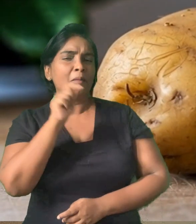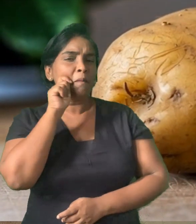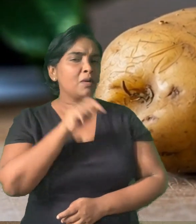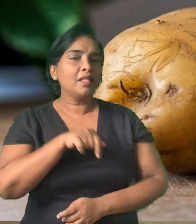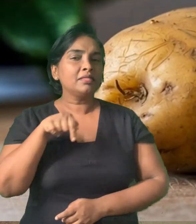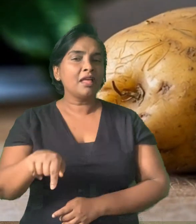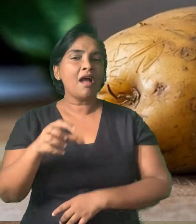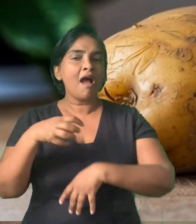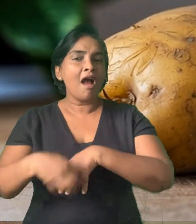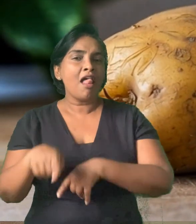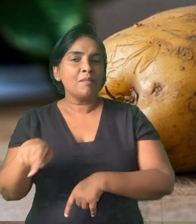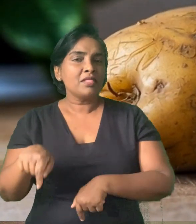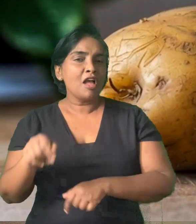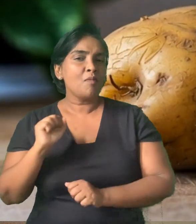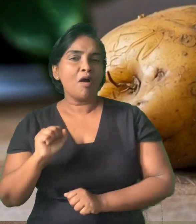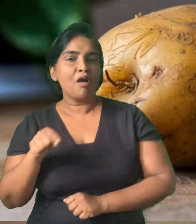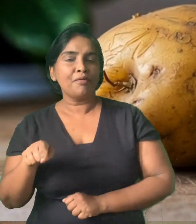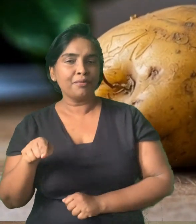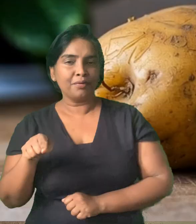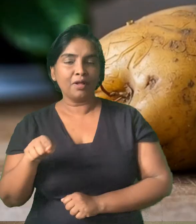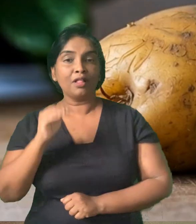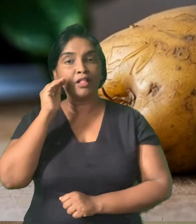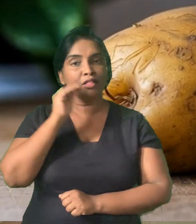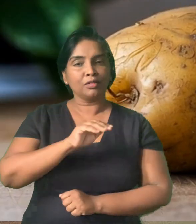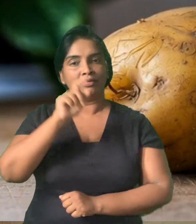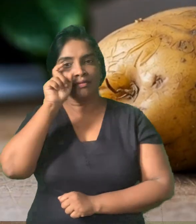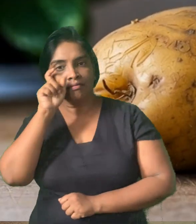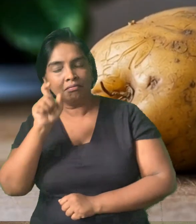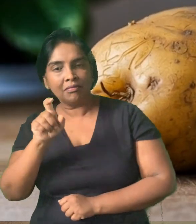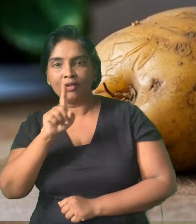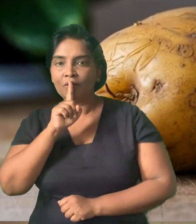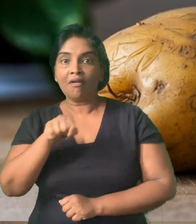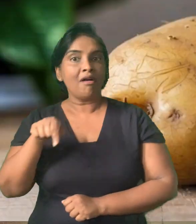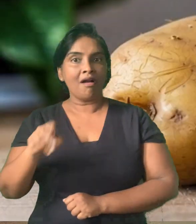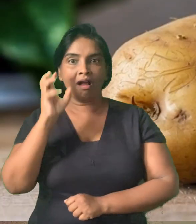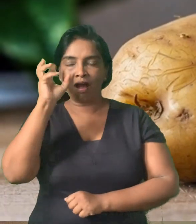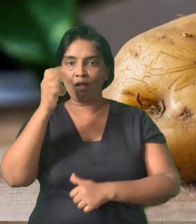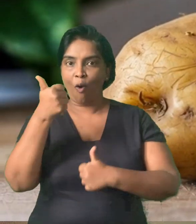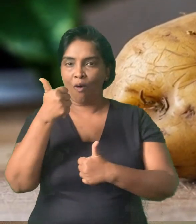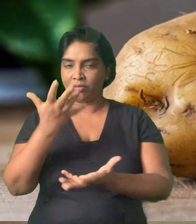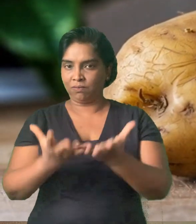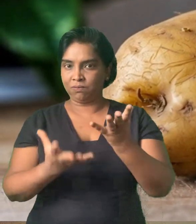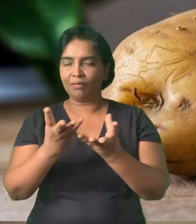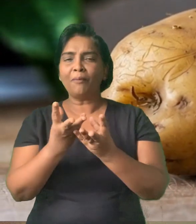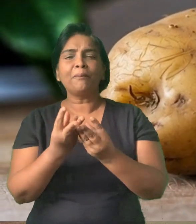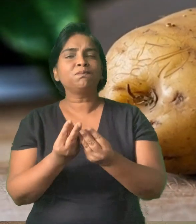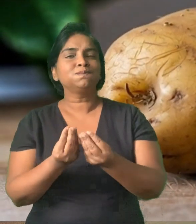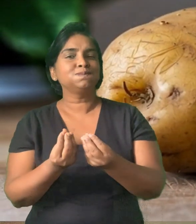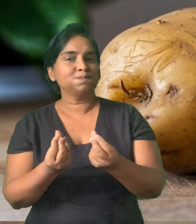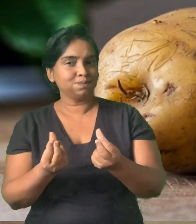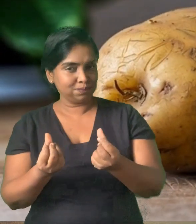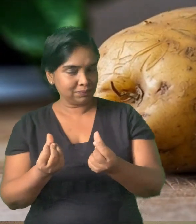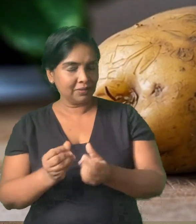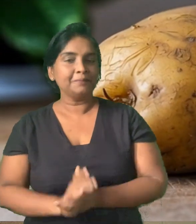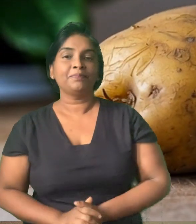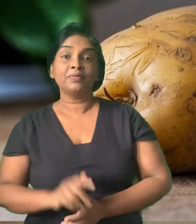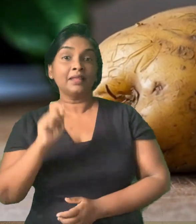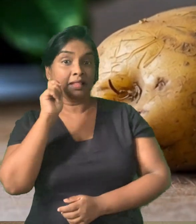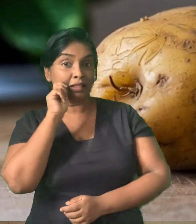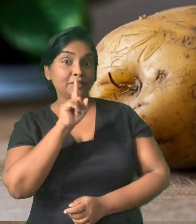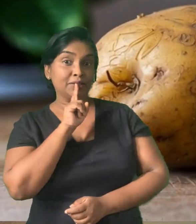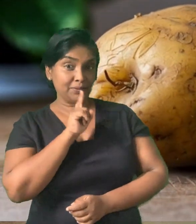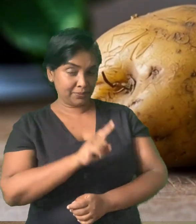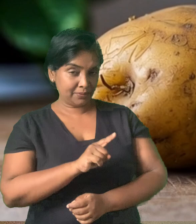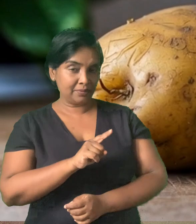මේ අලගෙඩියට දැන් මොකද වෙලා තියෙන්නේ? දුව බලනකොට මේ අලගෙඩිය හොඳට තැම්බිලා පොඩි වෙනවා. ඊට පස්සේ